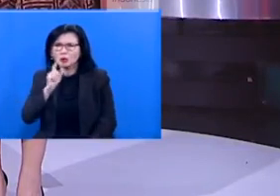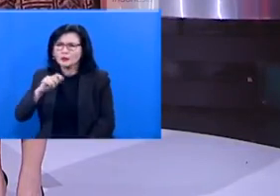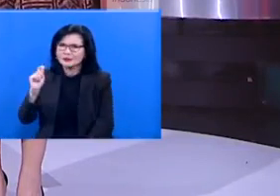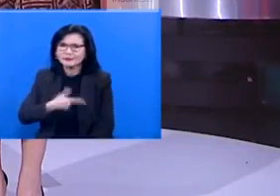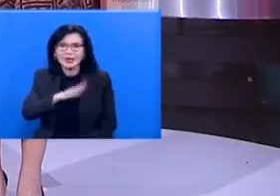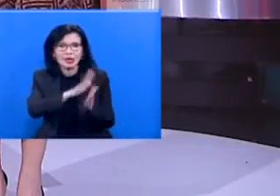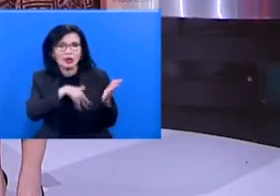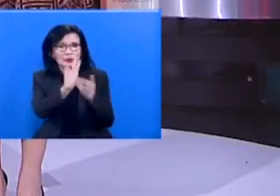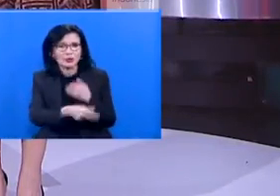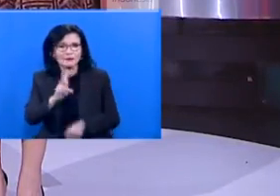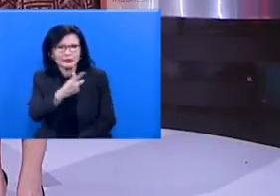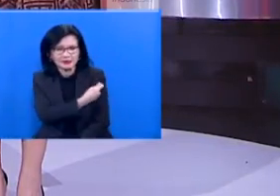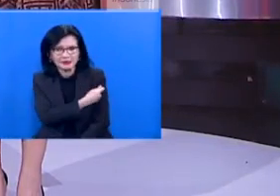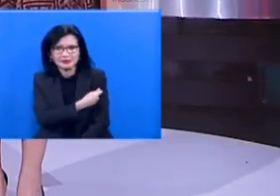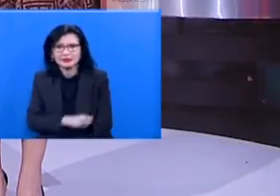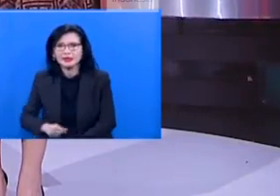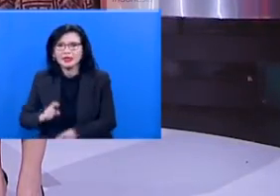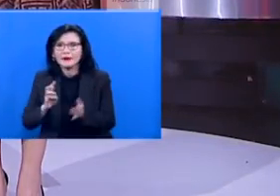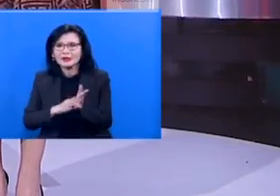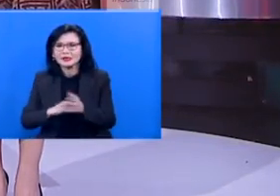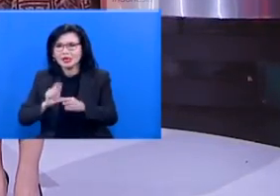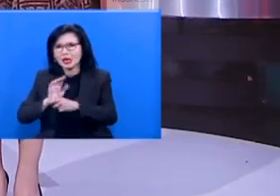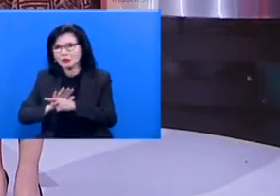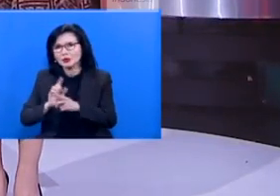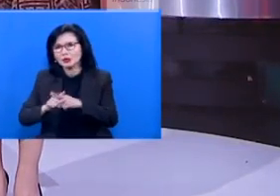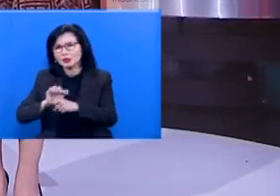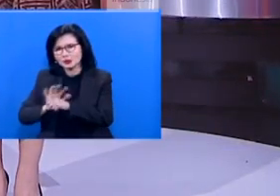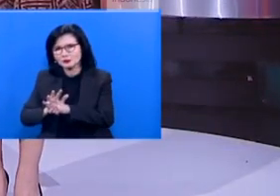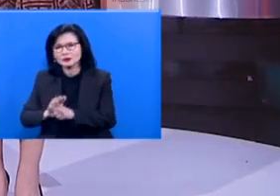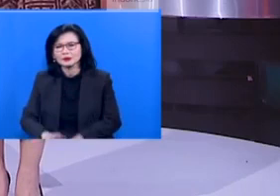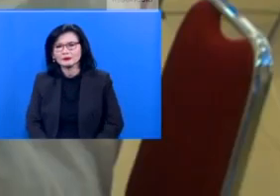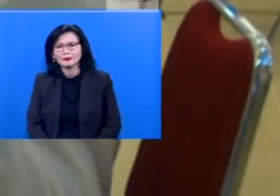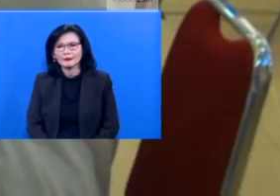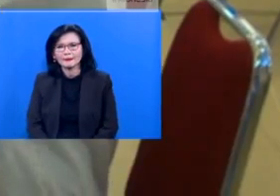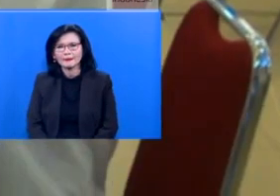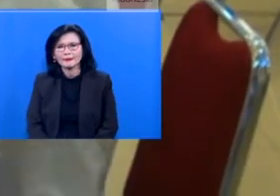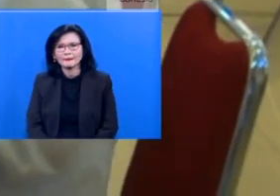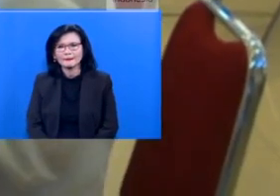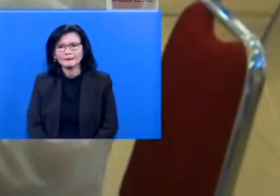program vaksinasi dan penanganan COVID-19 di Indonesia.